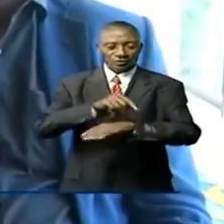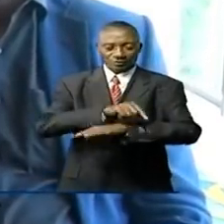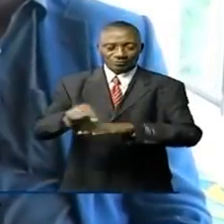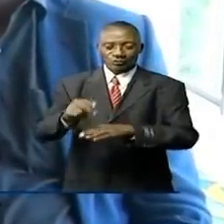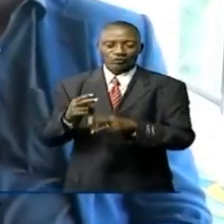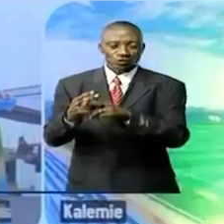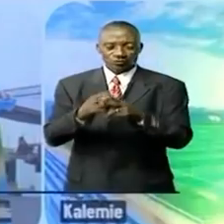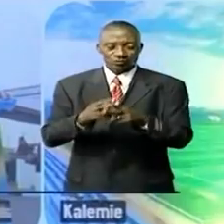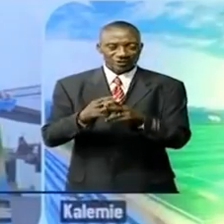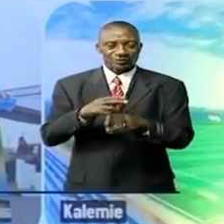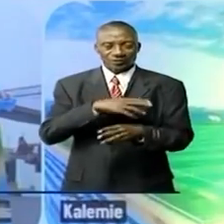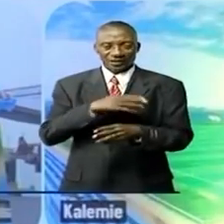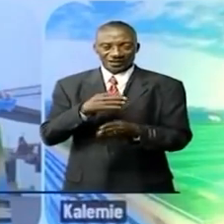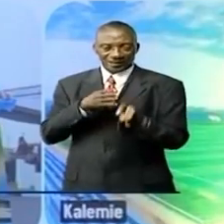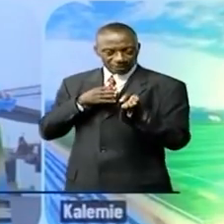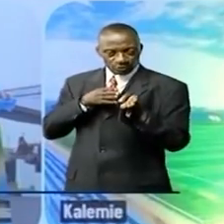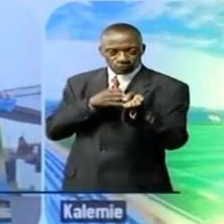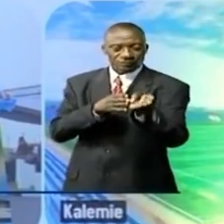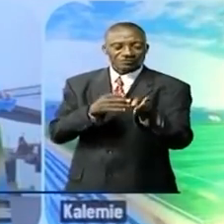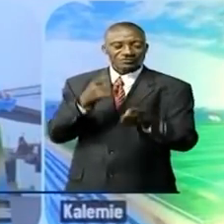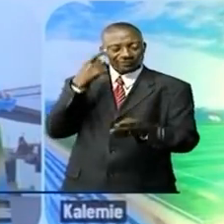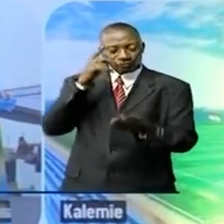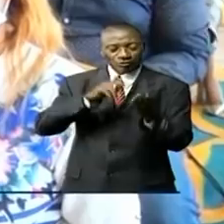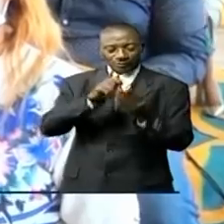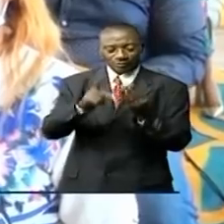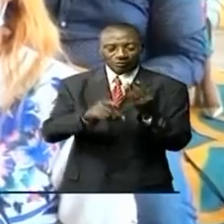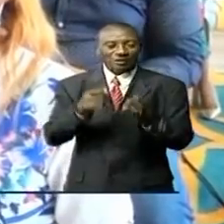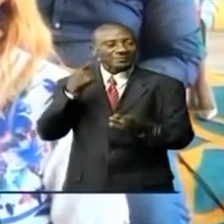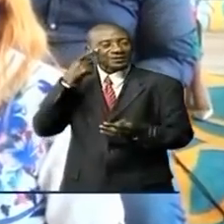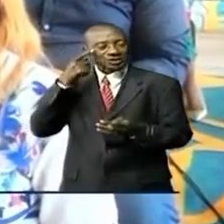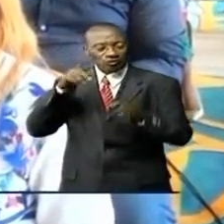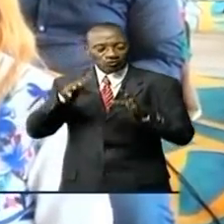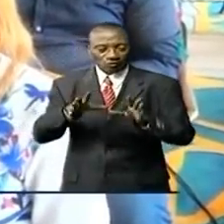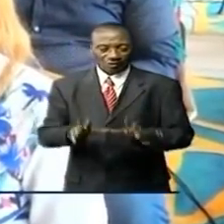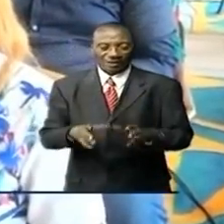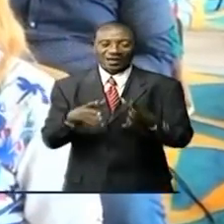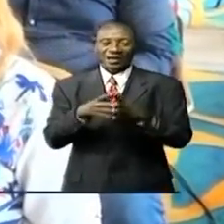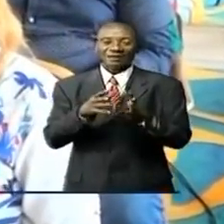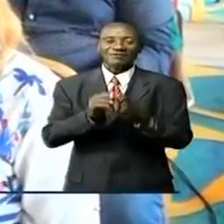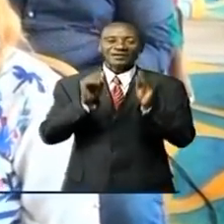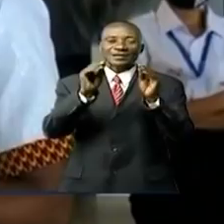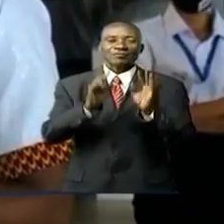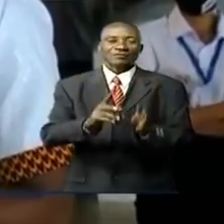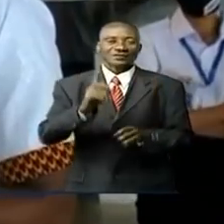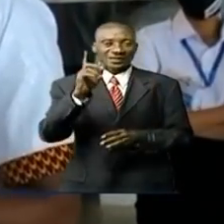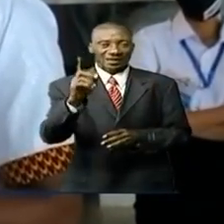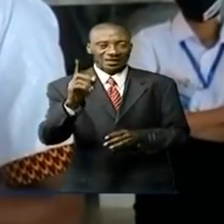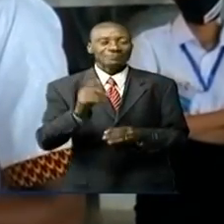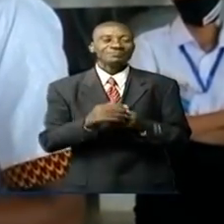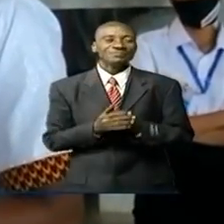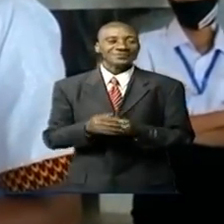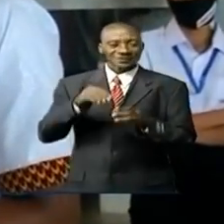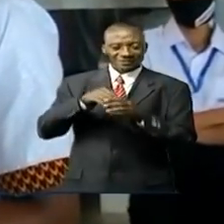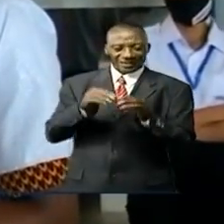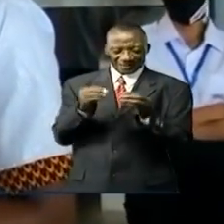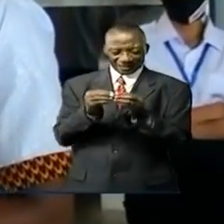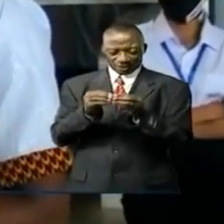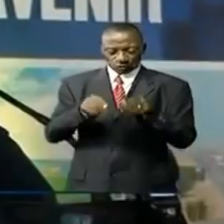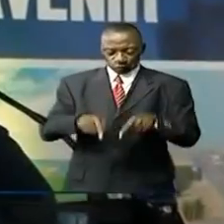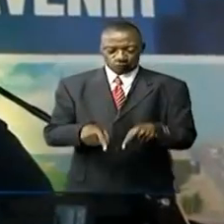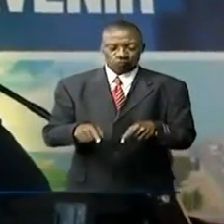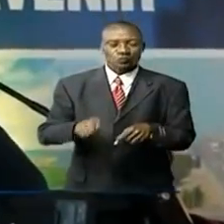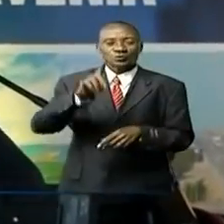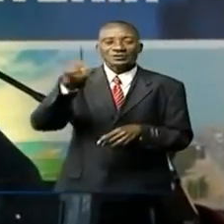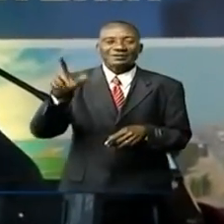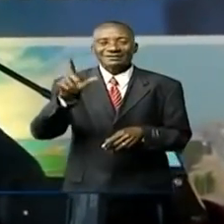des suivis du programme sino-congolais dirigé par le professeur Ekanga. Au cours du point de presse tenu ce lundi 6 décembre,